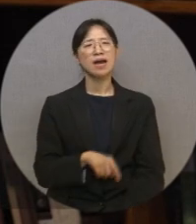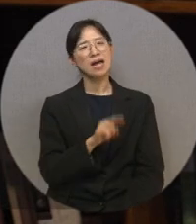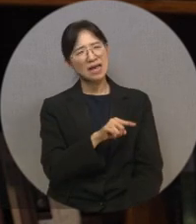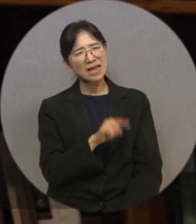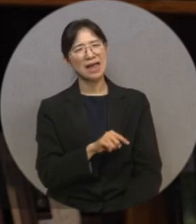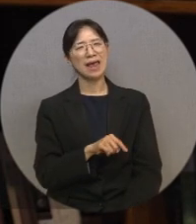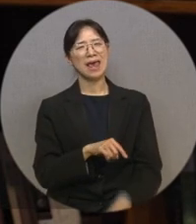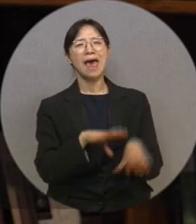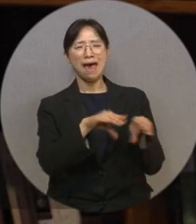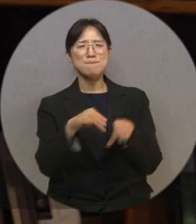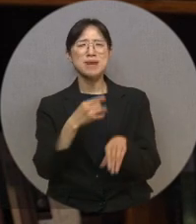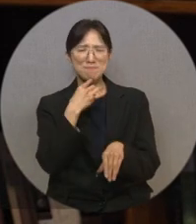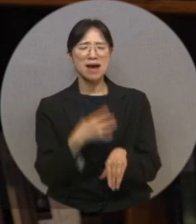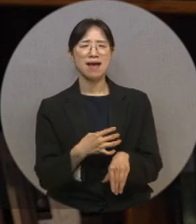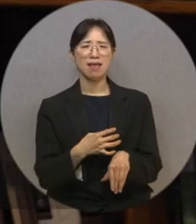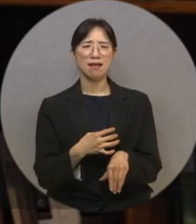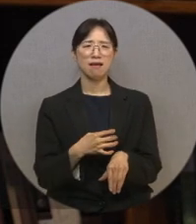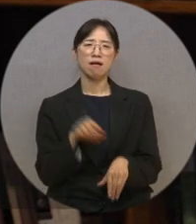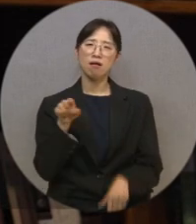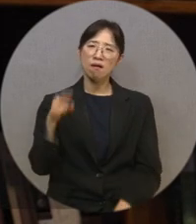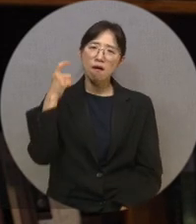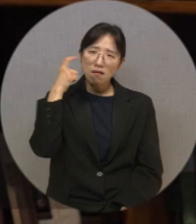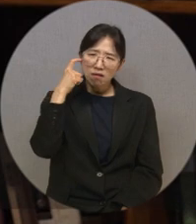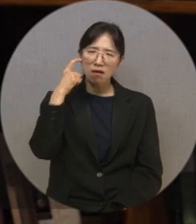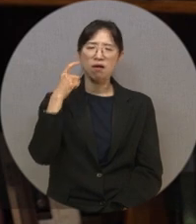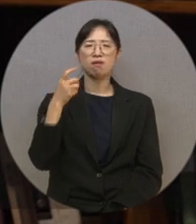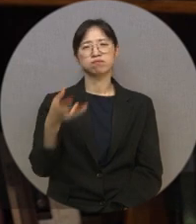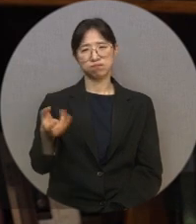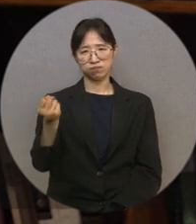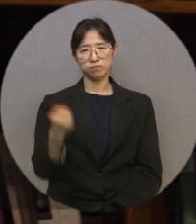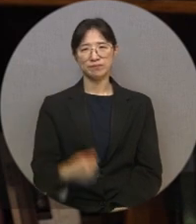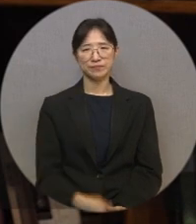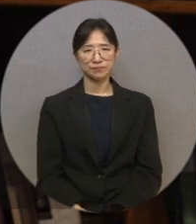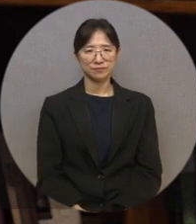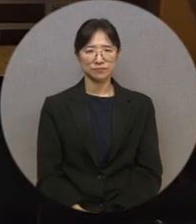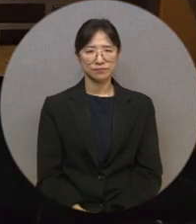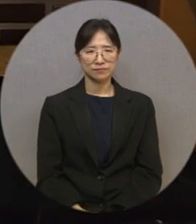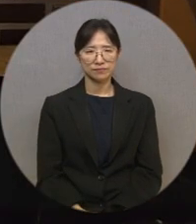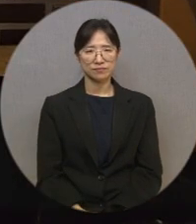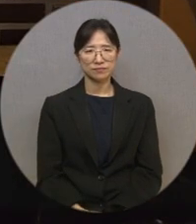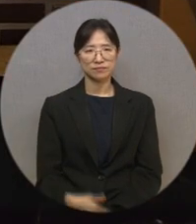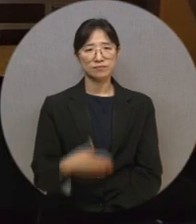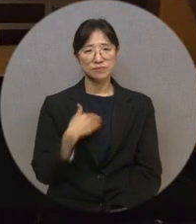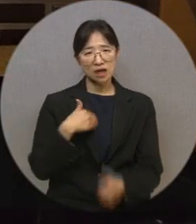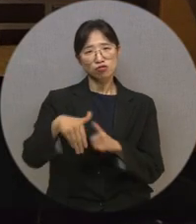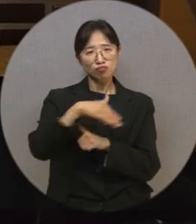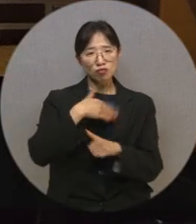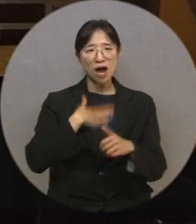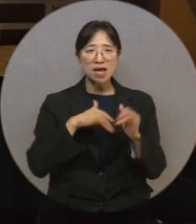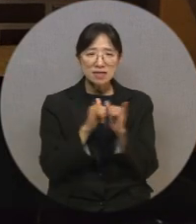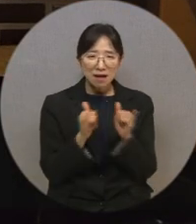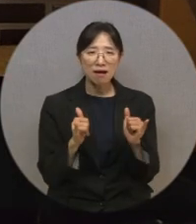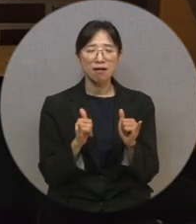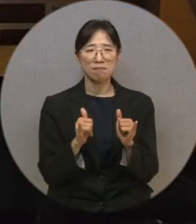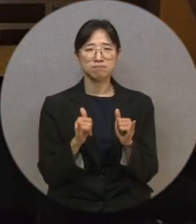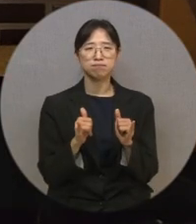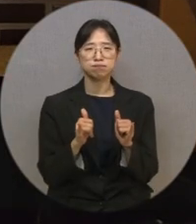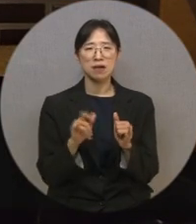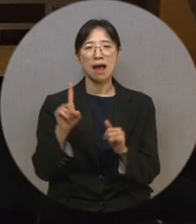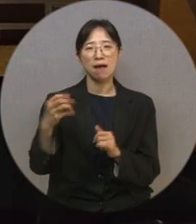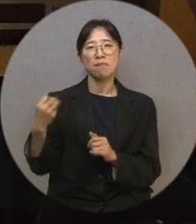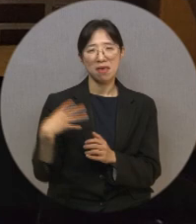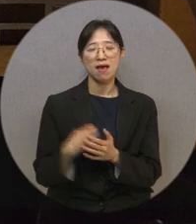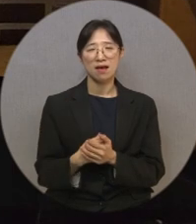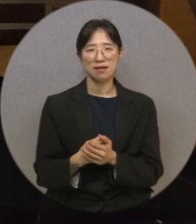너네는 암만 해야 돼 라는 편견 선입견을 가지고 있더라고요. 내 주변 지인 중 한